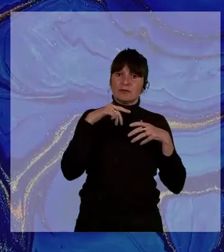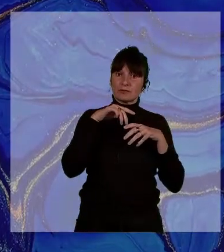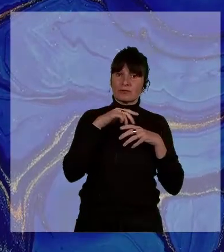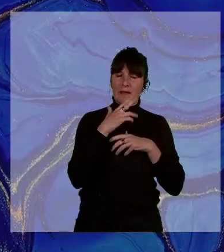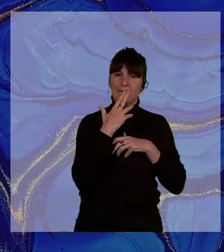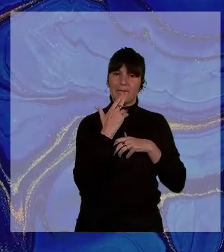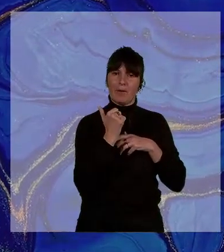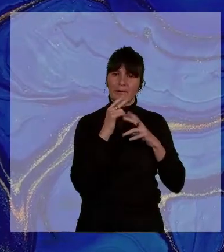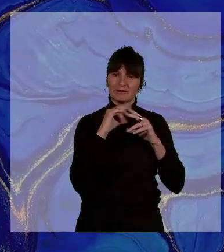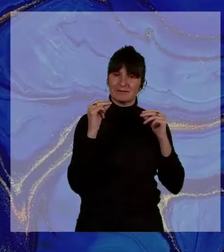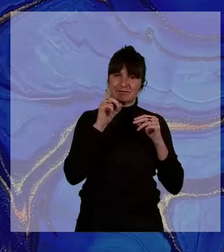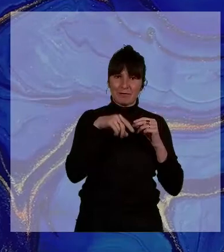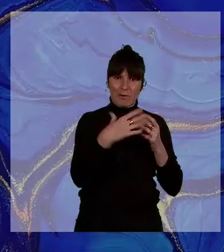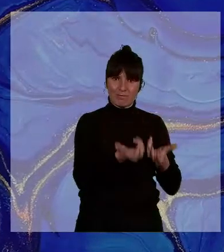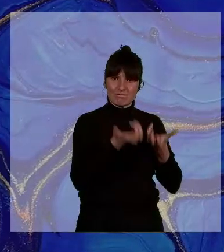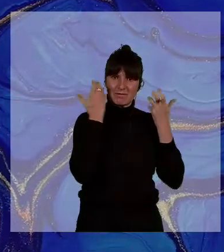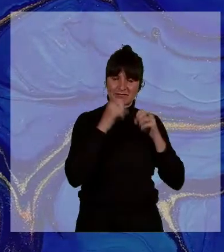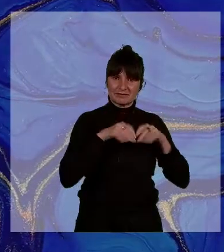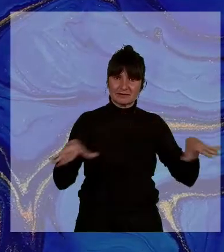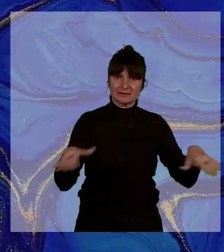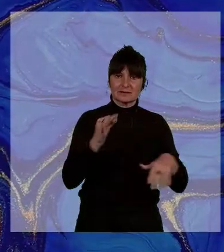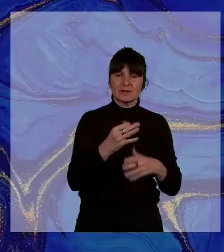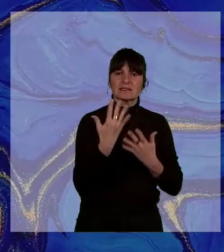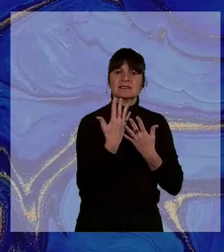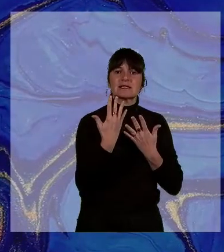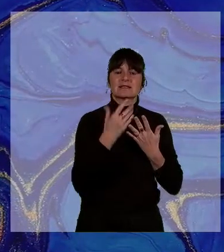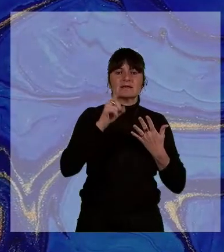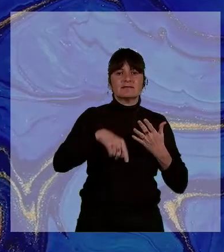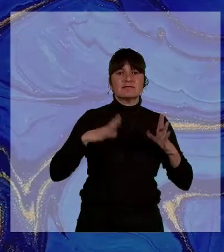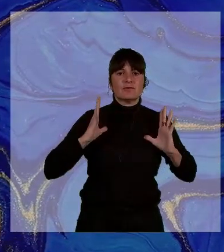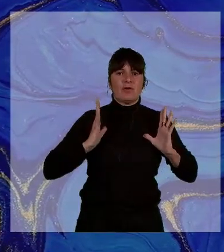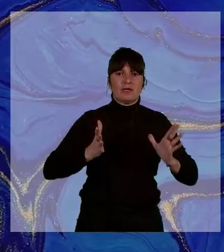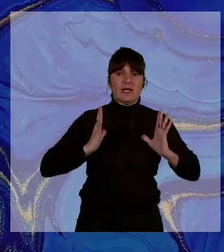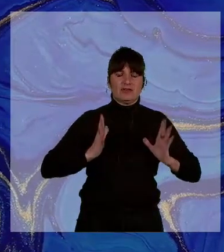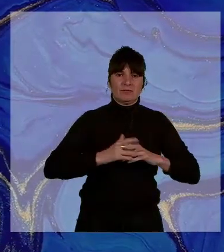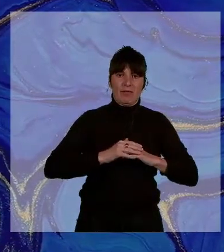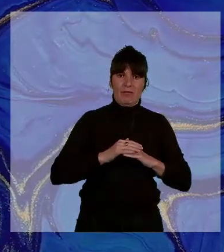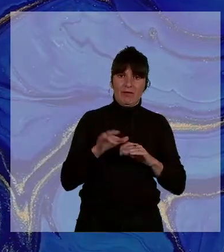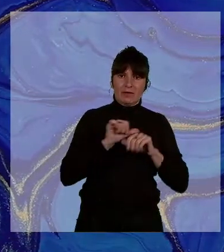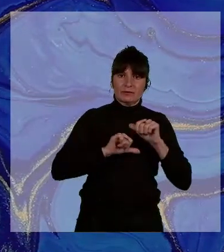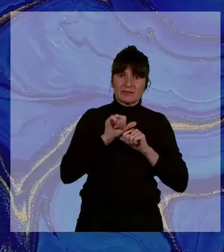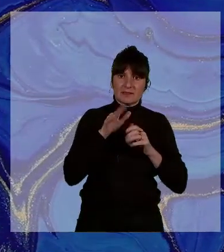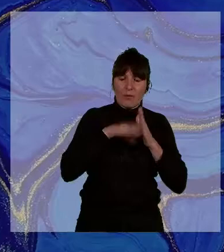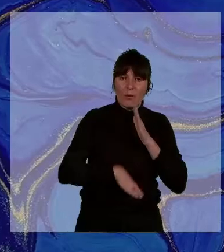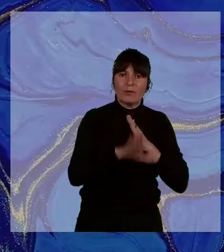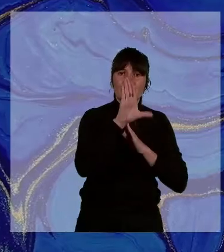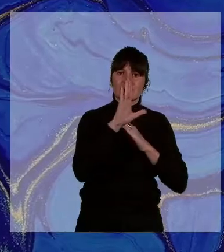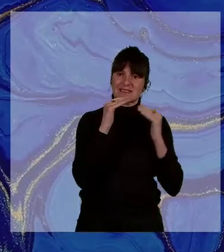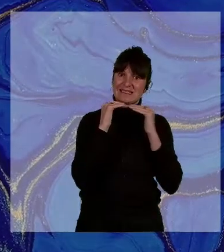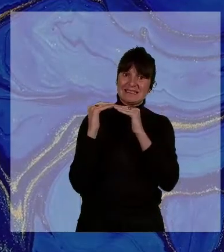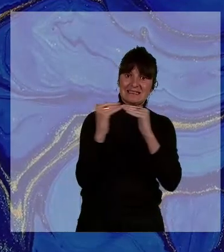Cinq, nous devons nous engager envers une relance équitable et verte. Et